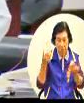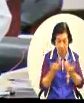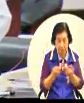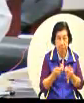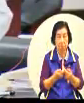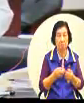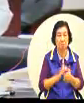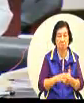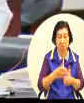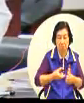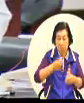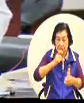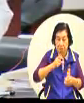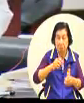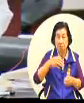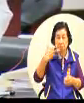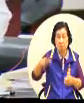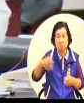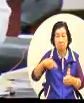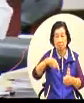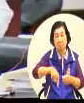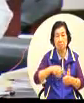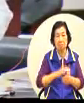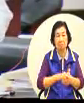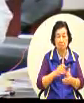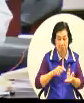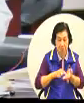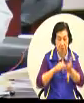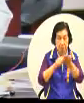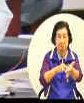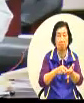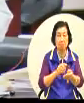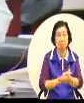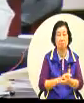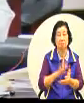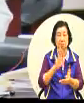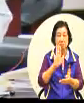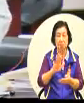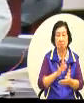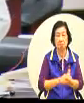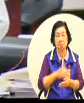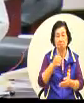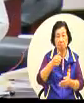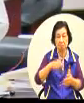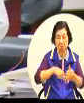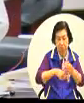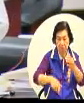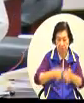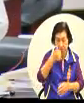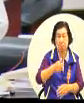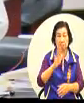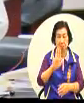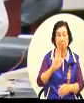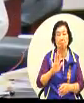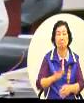书也曾经呈给谢长廷院长，